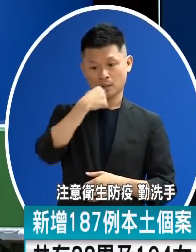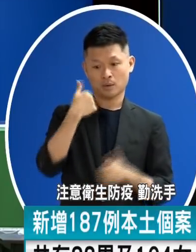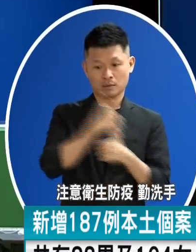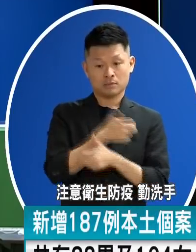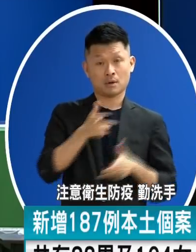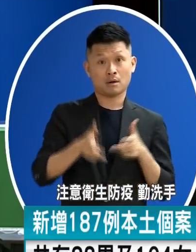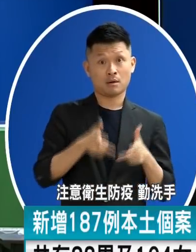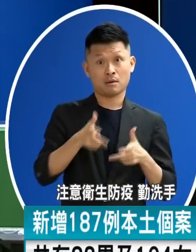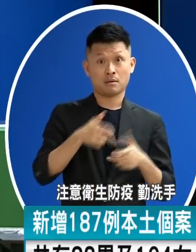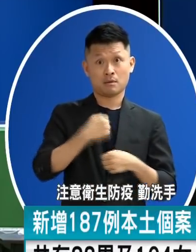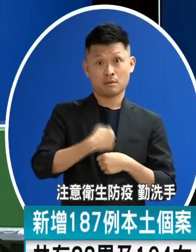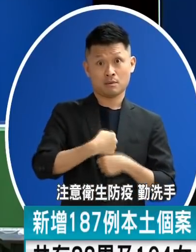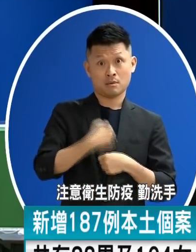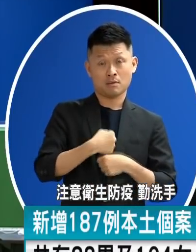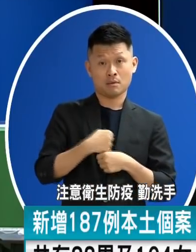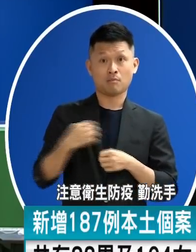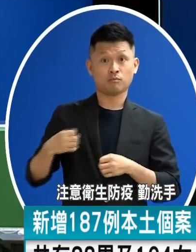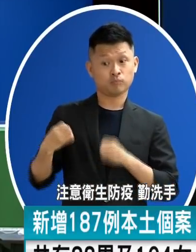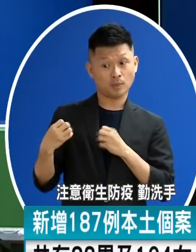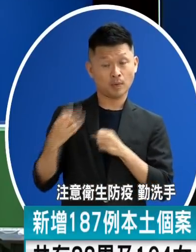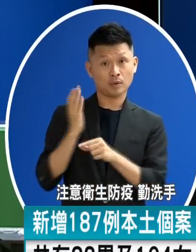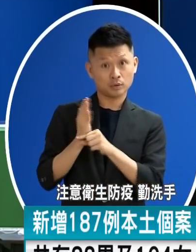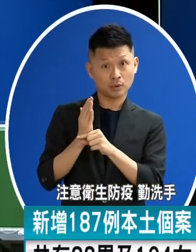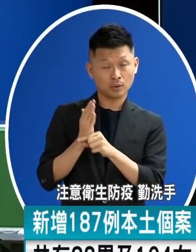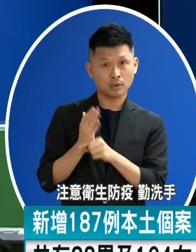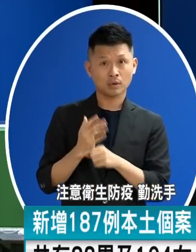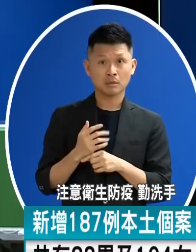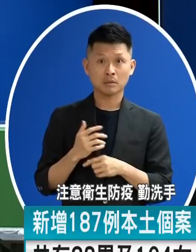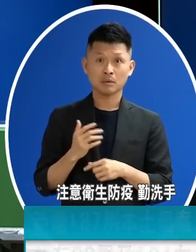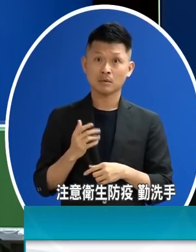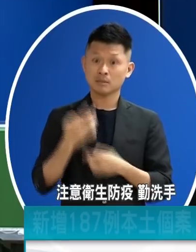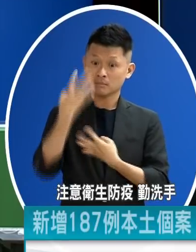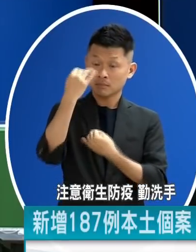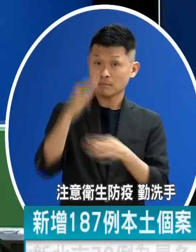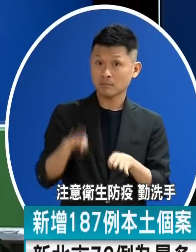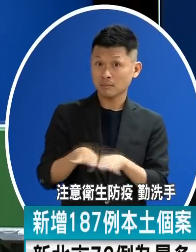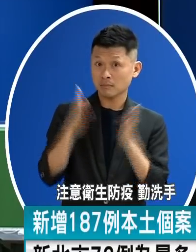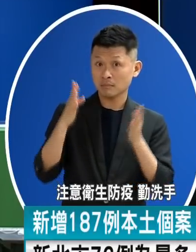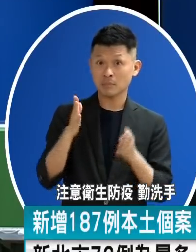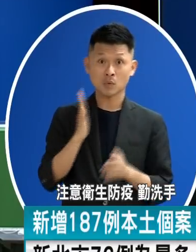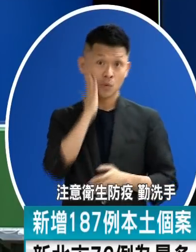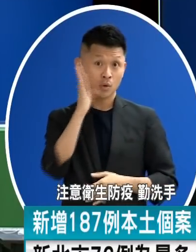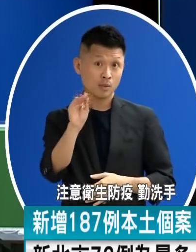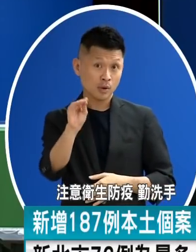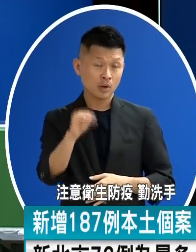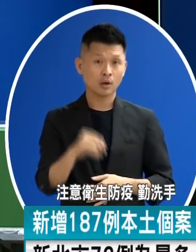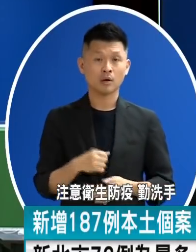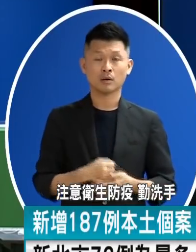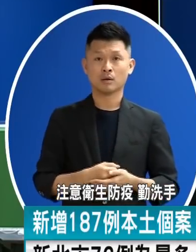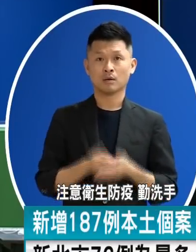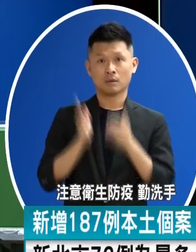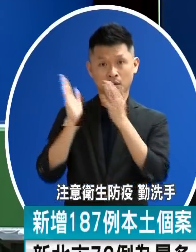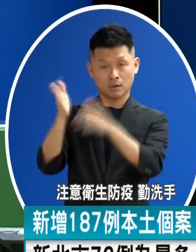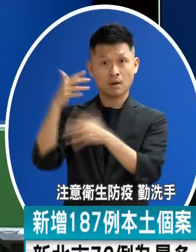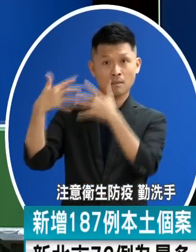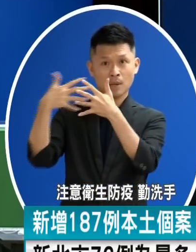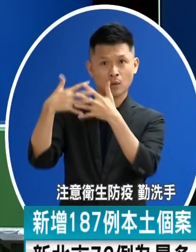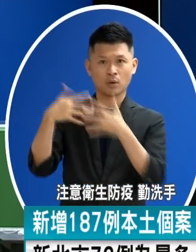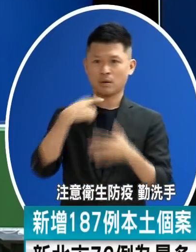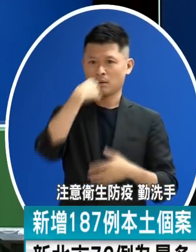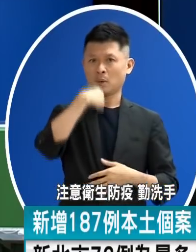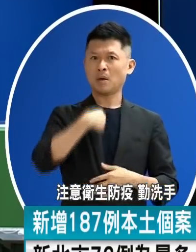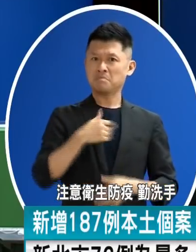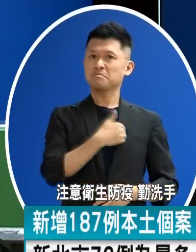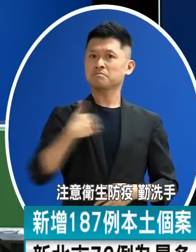经与我方洽谈，请教是何时进行，气氛如何？那我们对此事件的态度要如何向美方传达我们的优